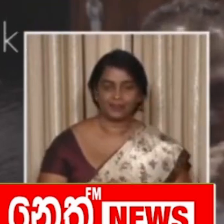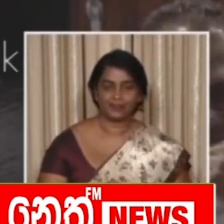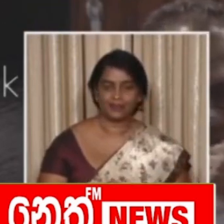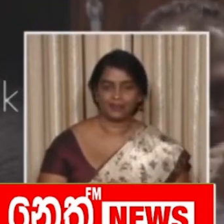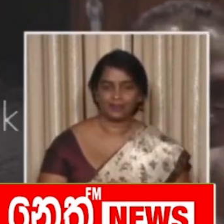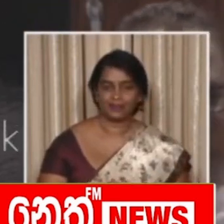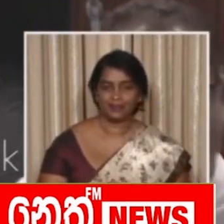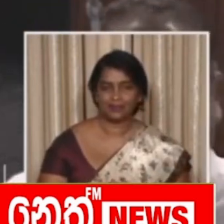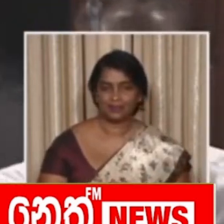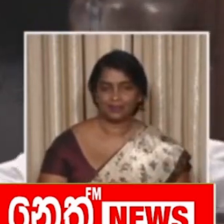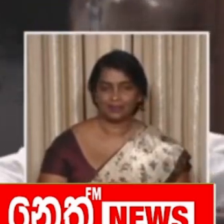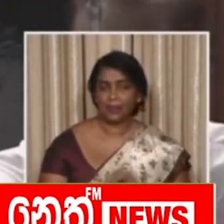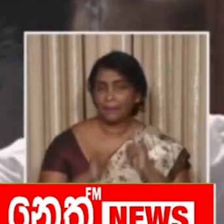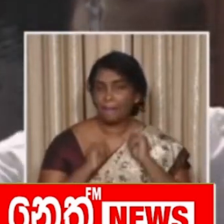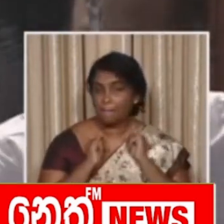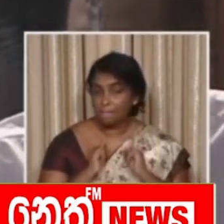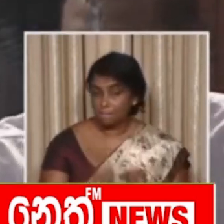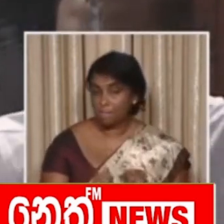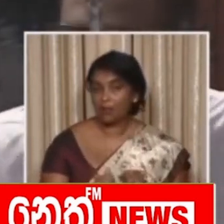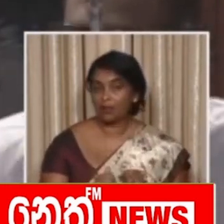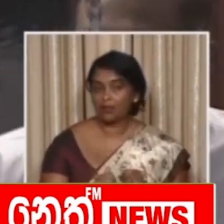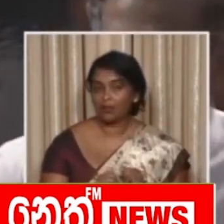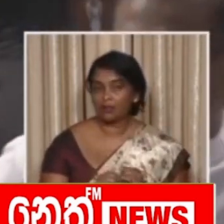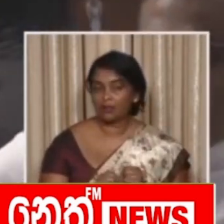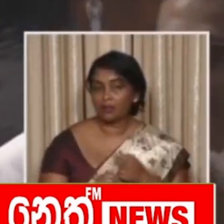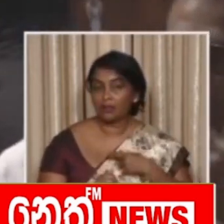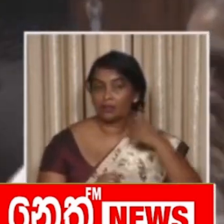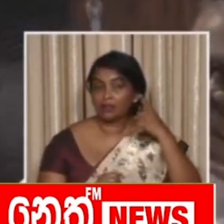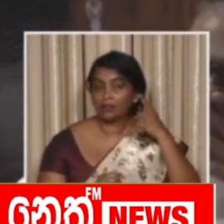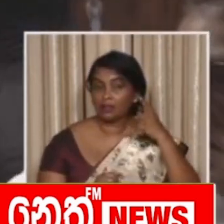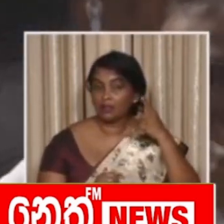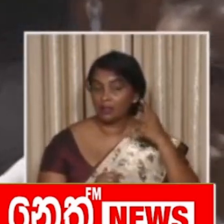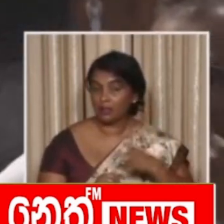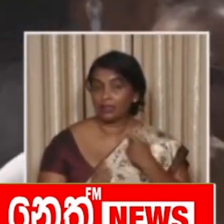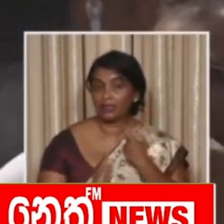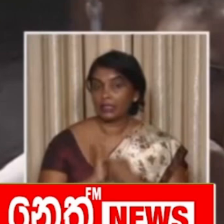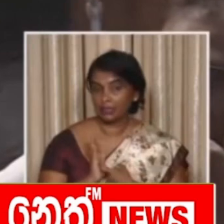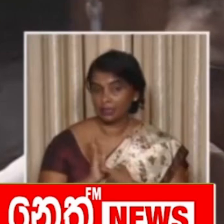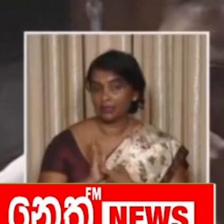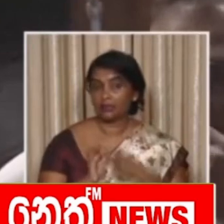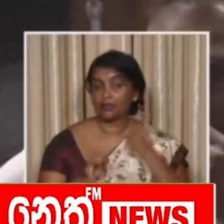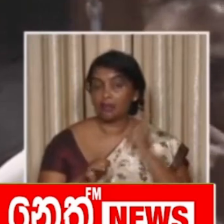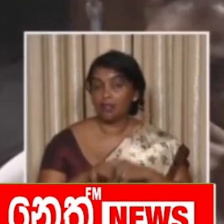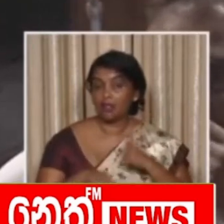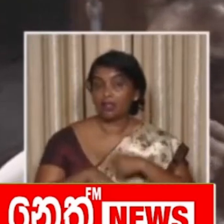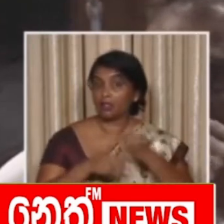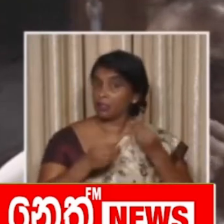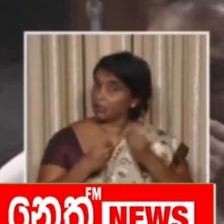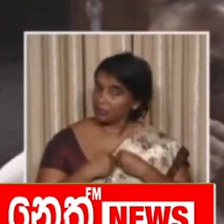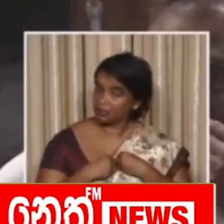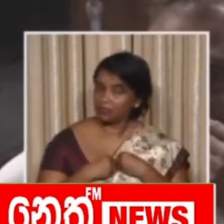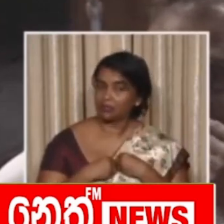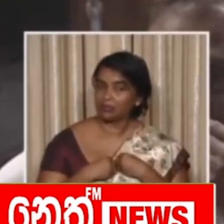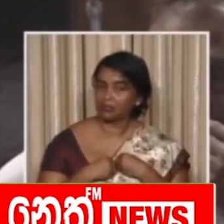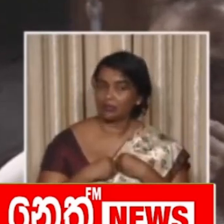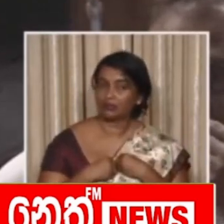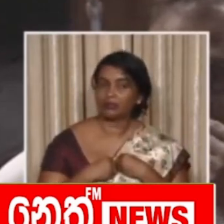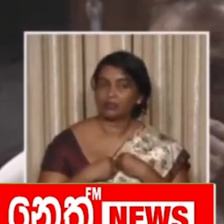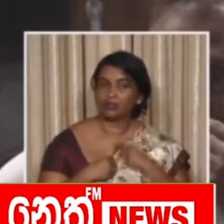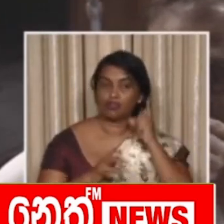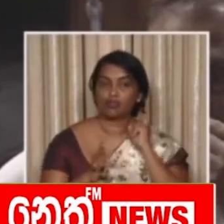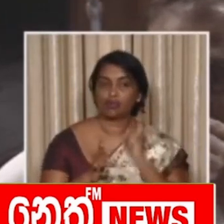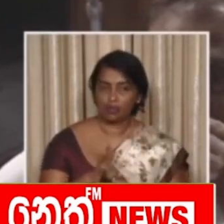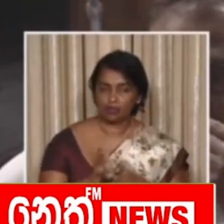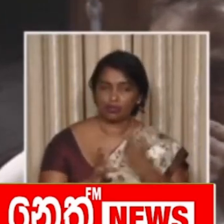කරේ අසීලාචාර විදියට මගේ දෙවෙනි ස්ථාවර නියෝගයට ප්‍රශ්නයට අවස්ථාව නොදීම පිළිබඳ අපේ